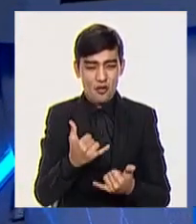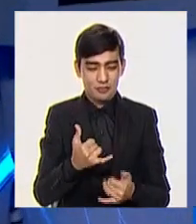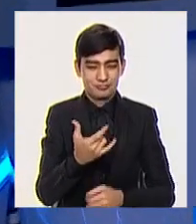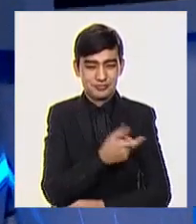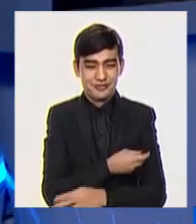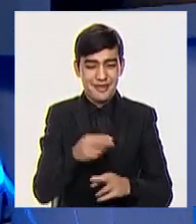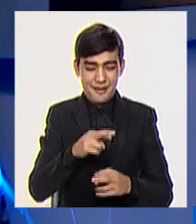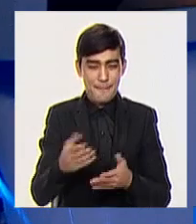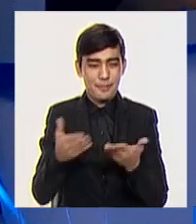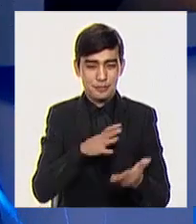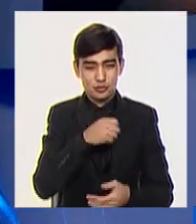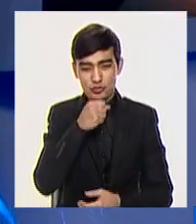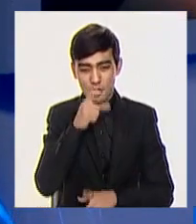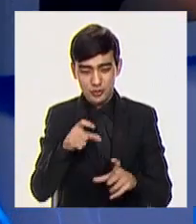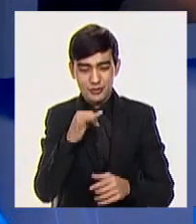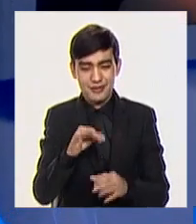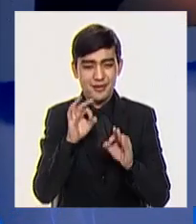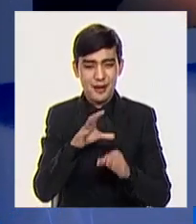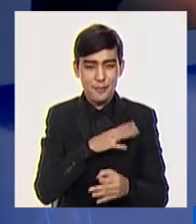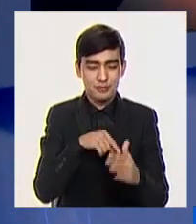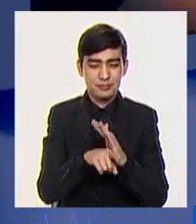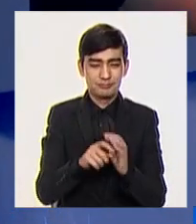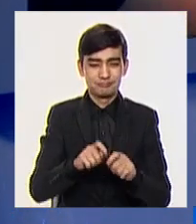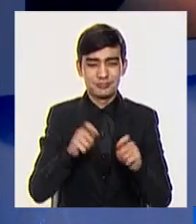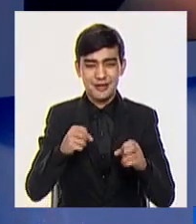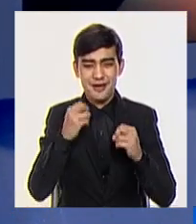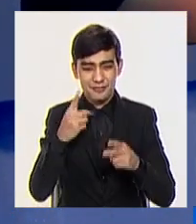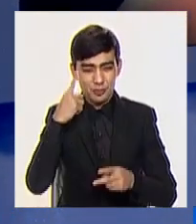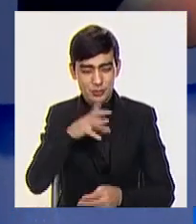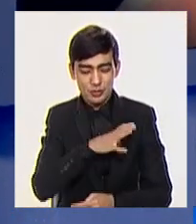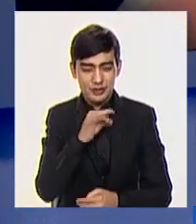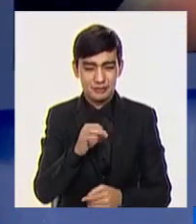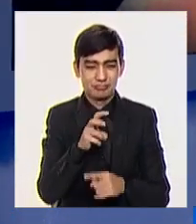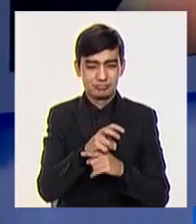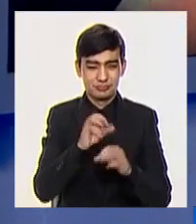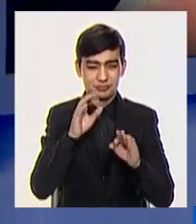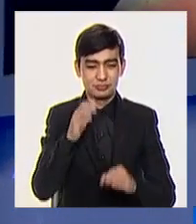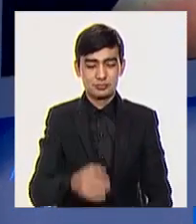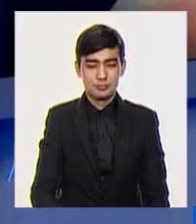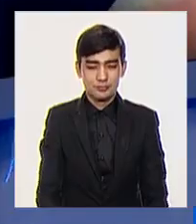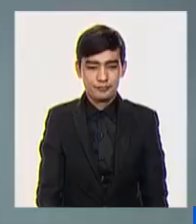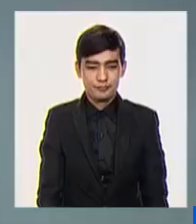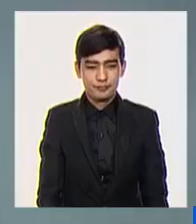предприятие пригласили журналистов и рассказали о специфике выпуска препарата. Там побывала Людмила Батюшкина.